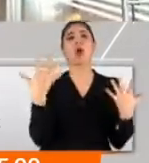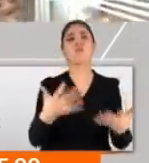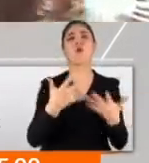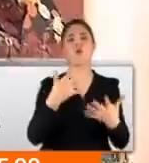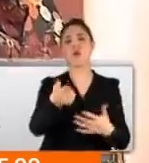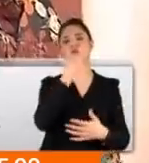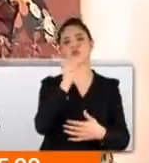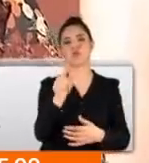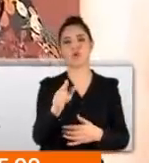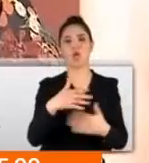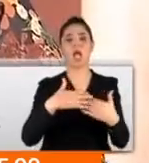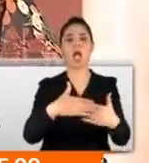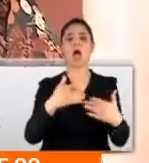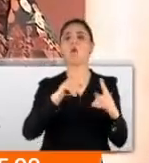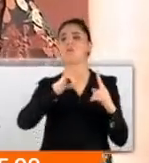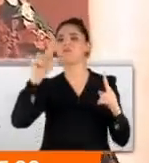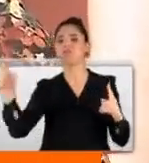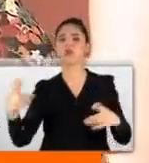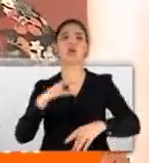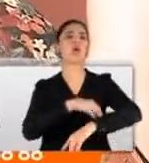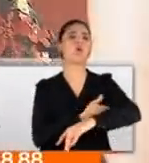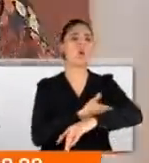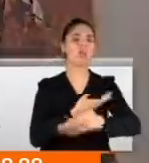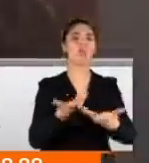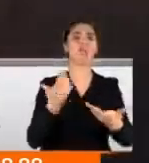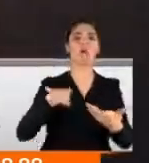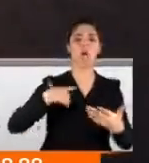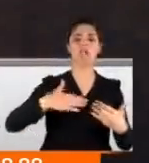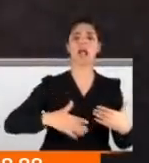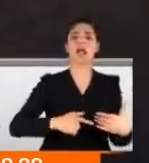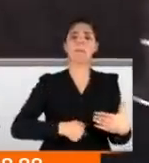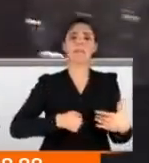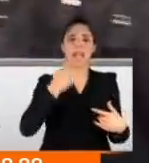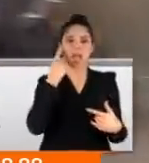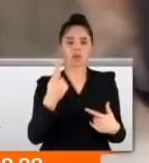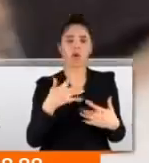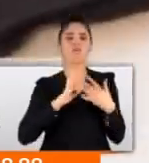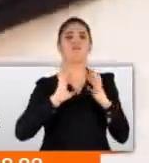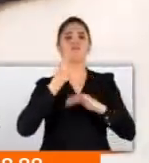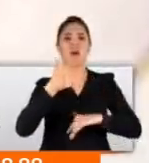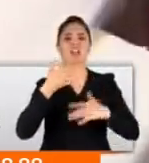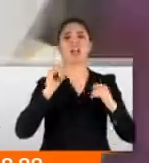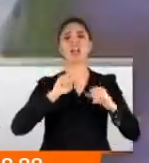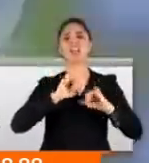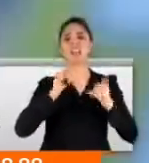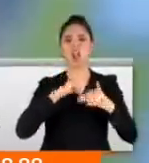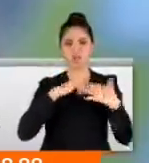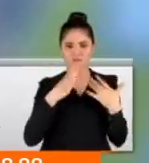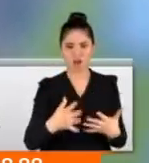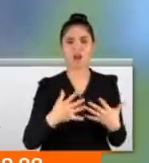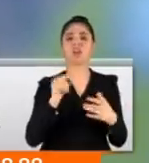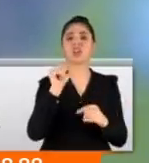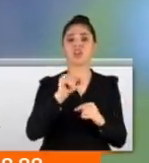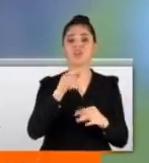su içmek. Hamileliğim boyunca tabii ki kollarım, özellikle göbek bölgem çok fazla kilo almıştım. Sağlıklı bir